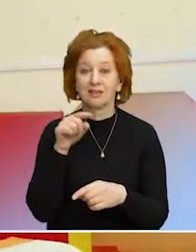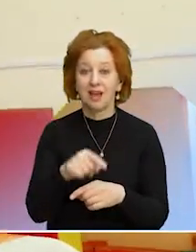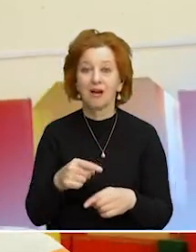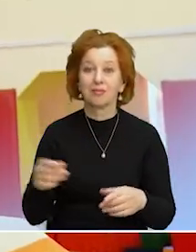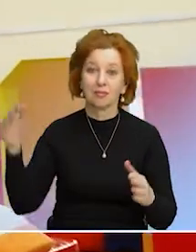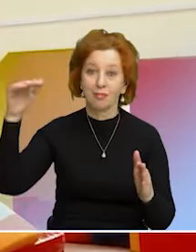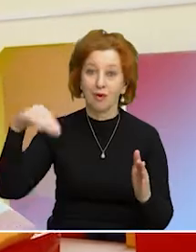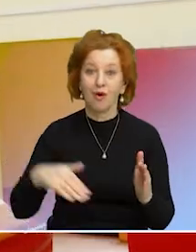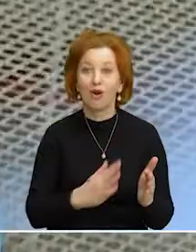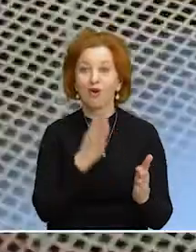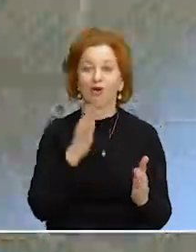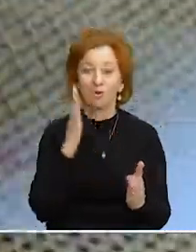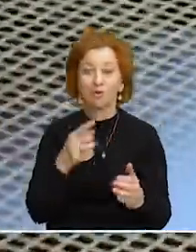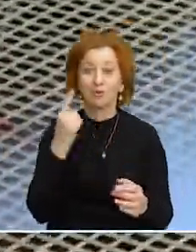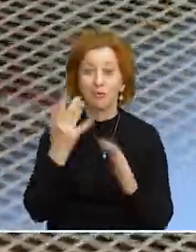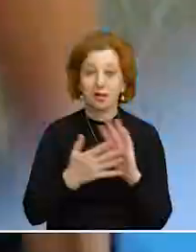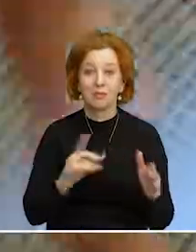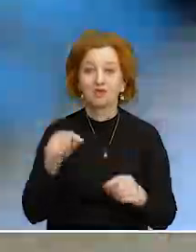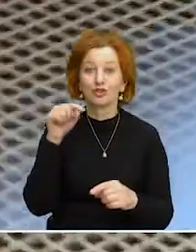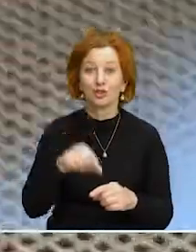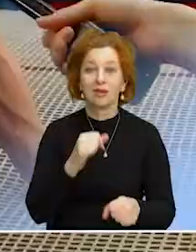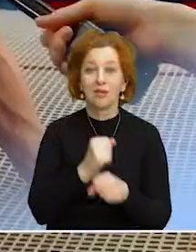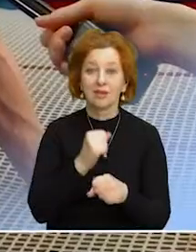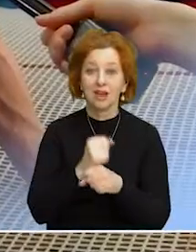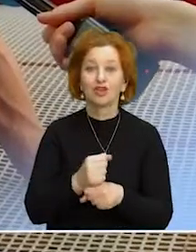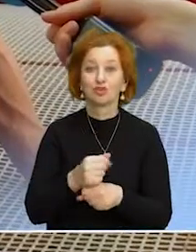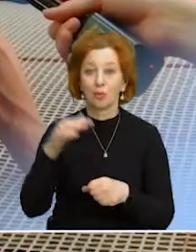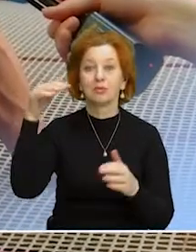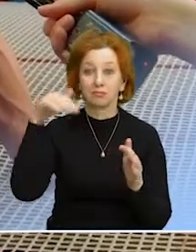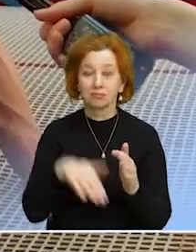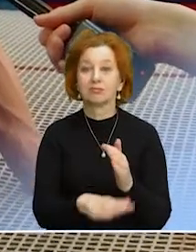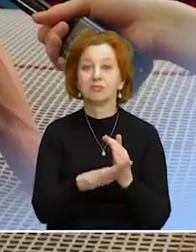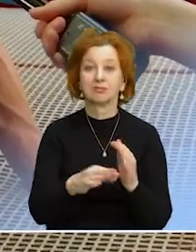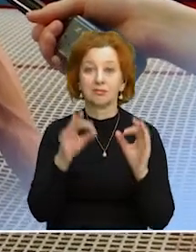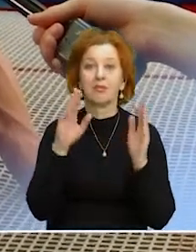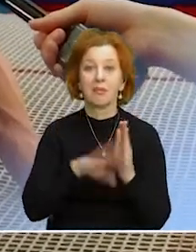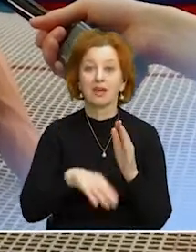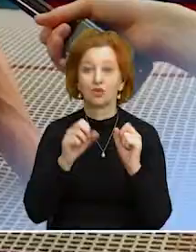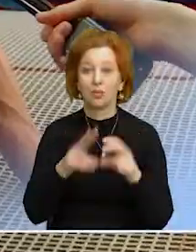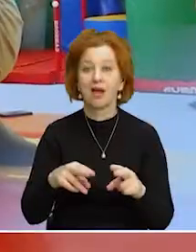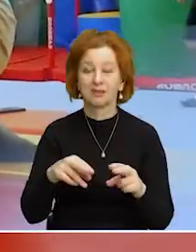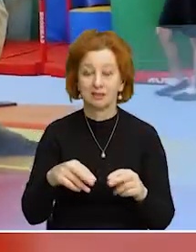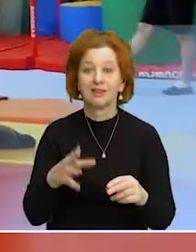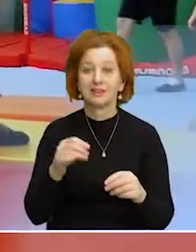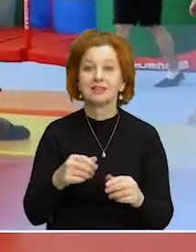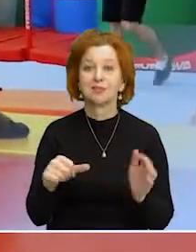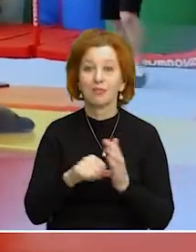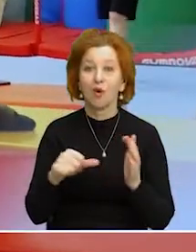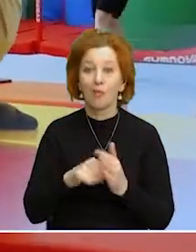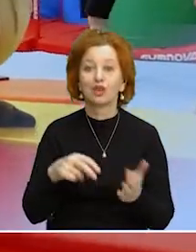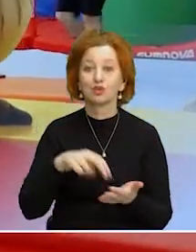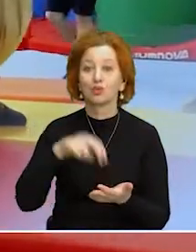сам полет, ты хотя бы уже будешь понимать, что там сделать, чтобы приземлиться безопасно. С помощью